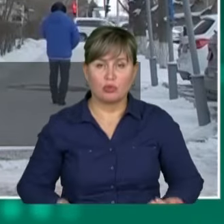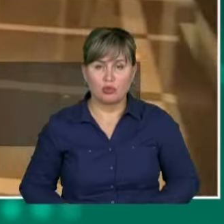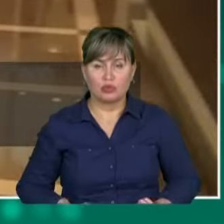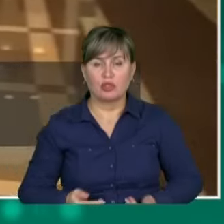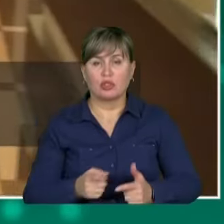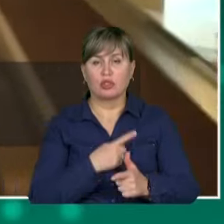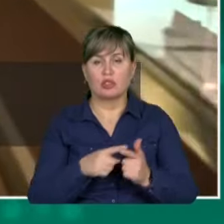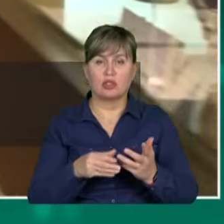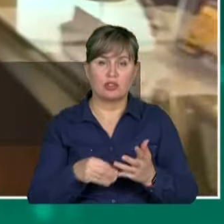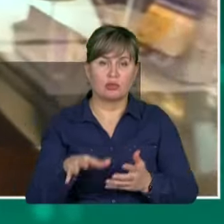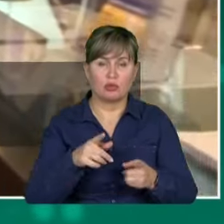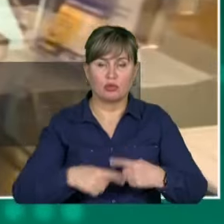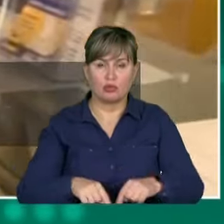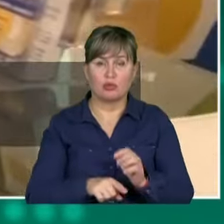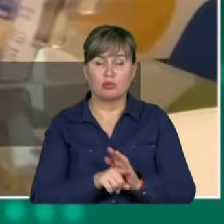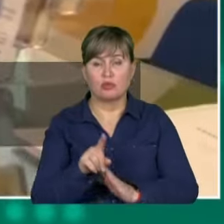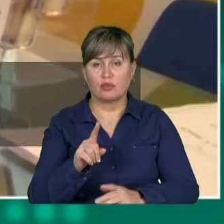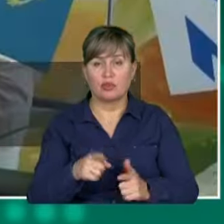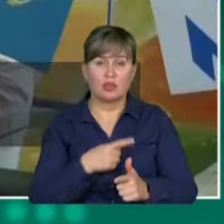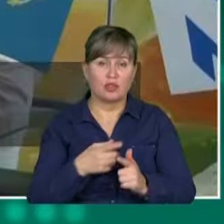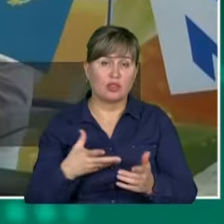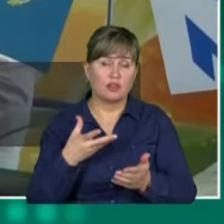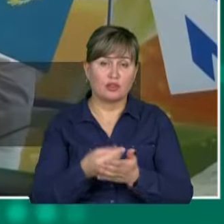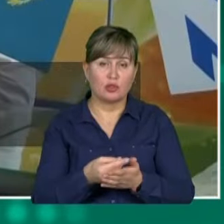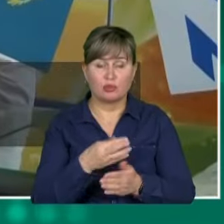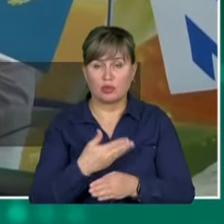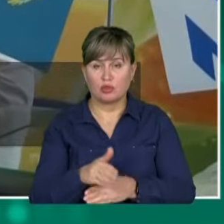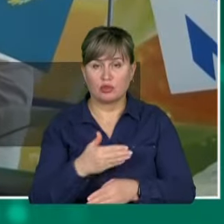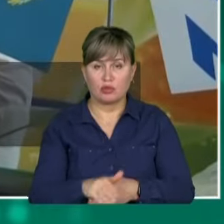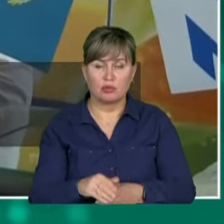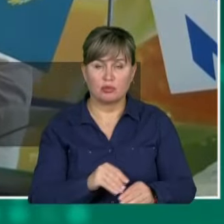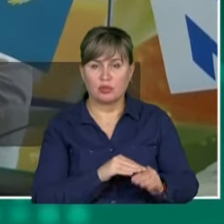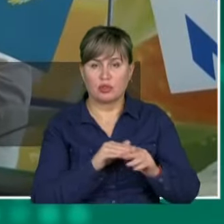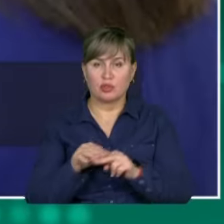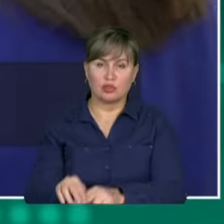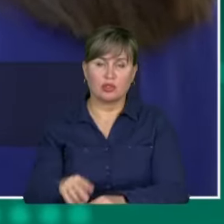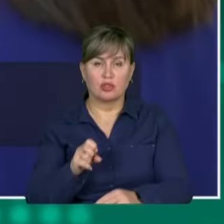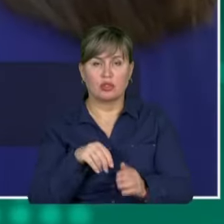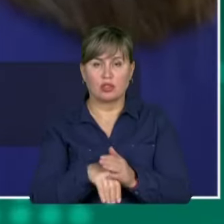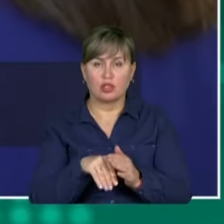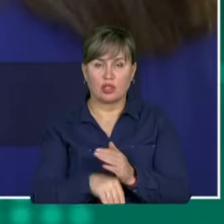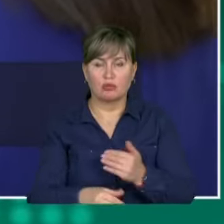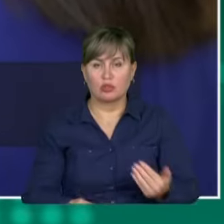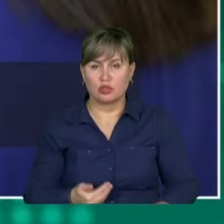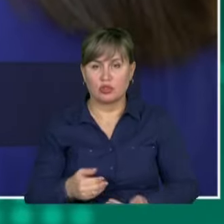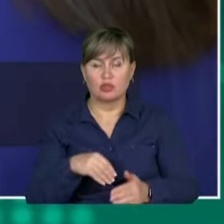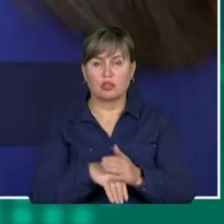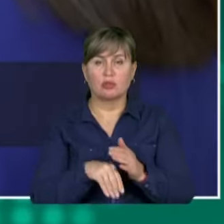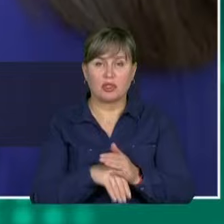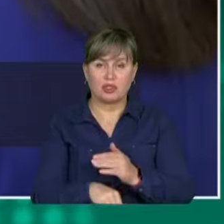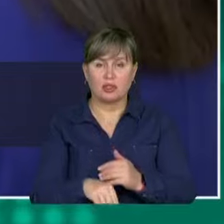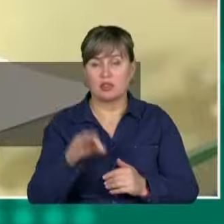земельного участка, на первоначальный или очередной взнос по ипотеке, перечислить на накопительный жилищный депозит. Отмечу,